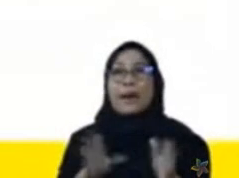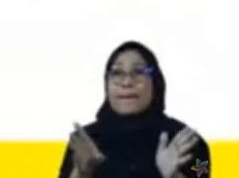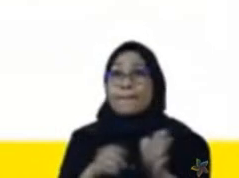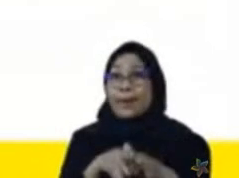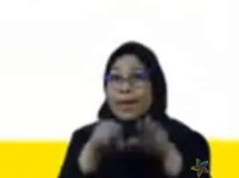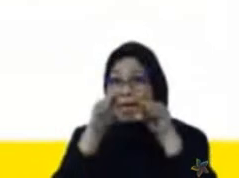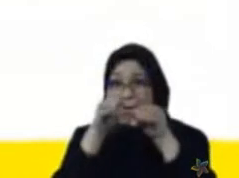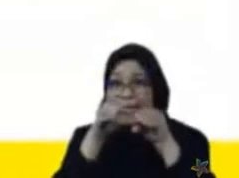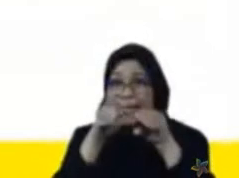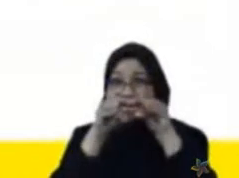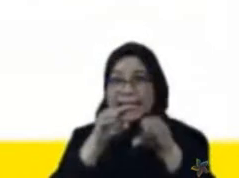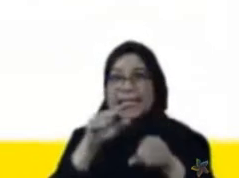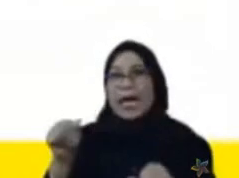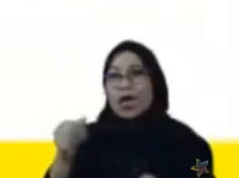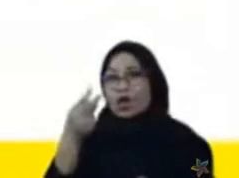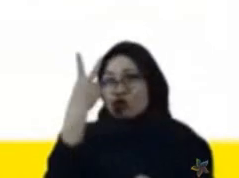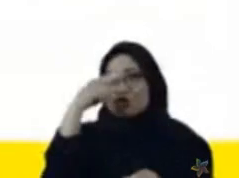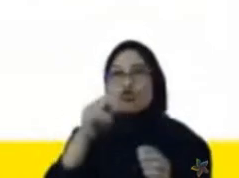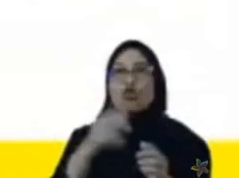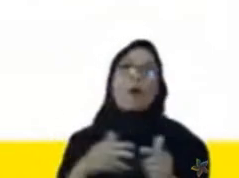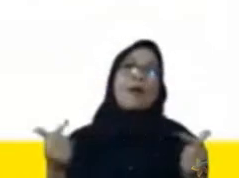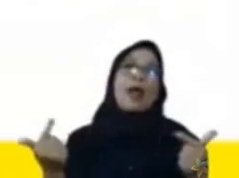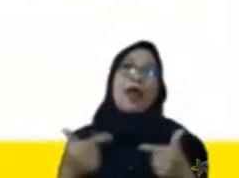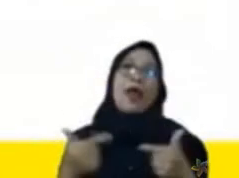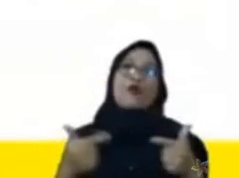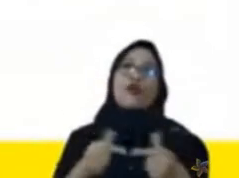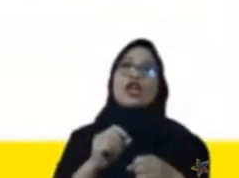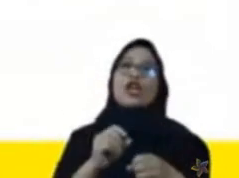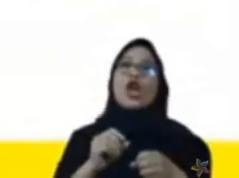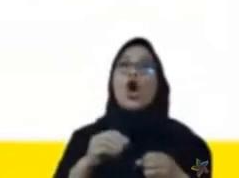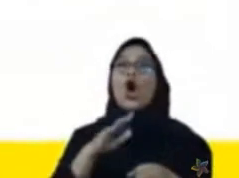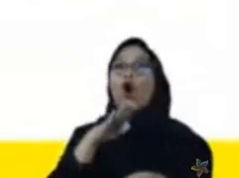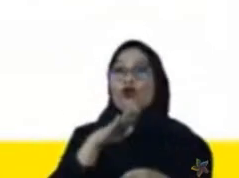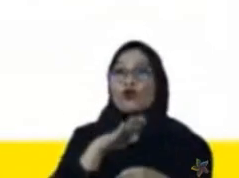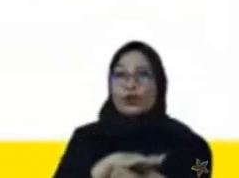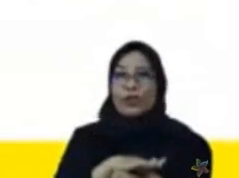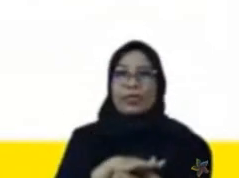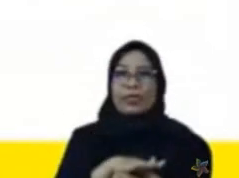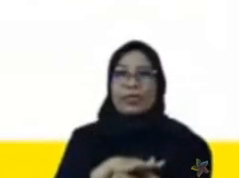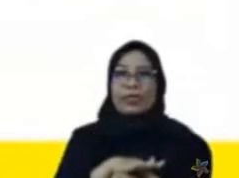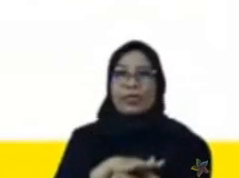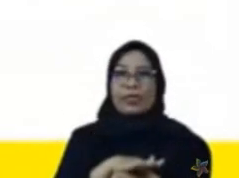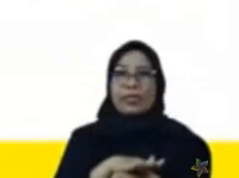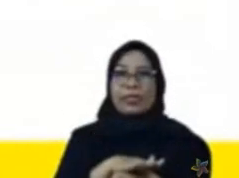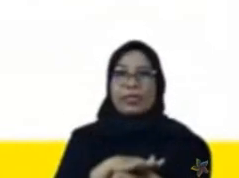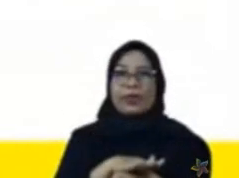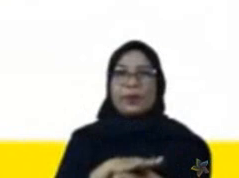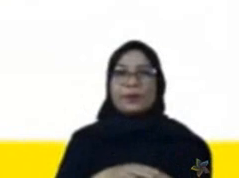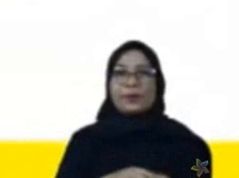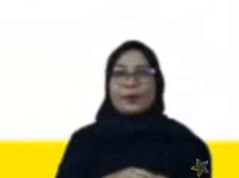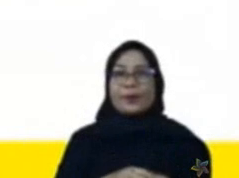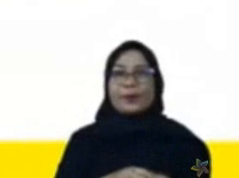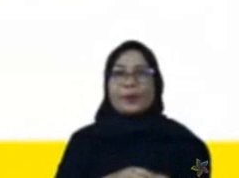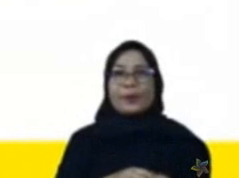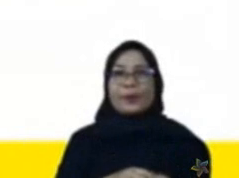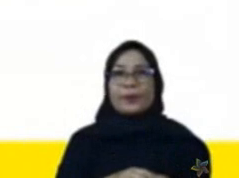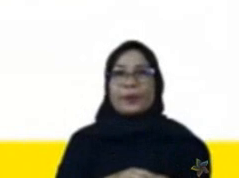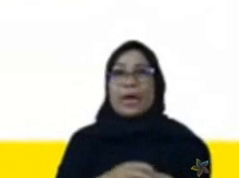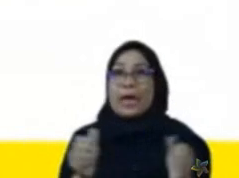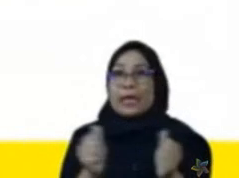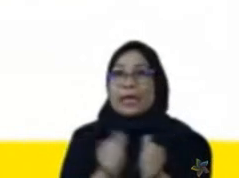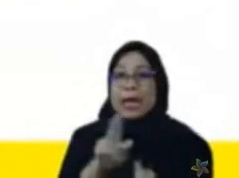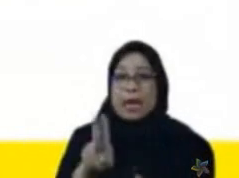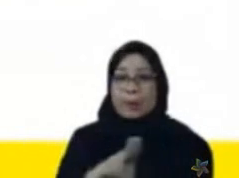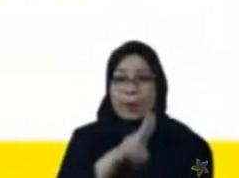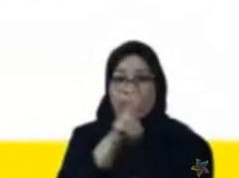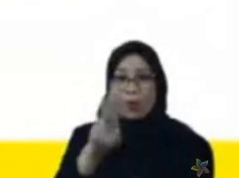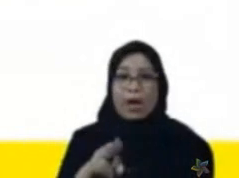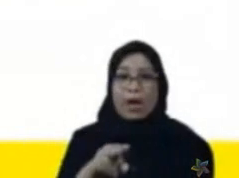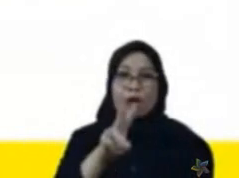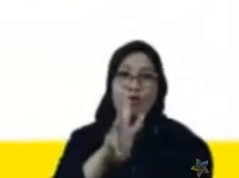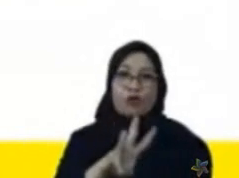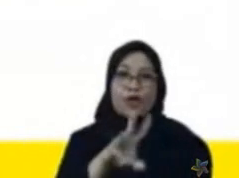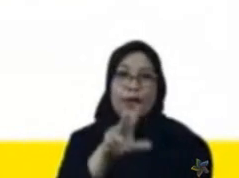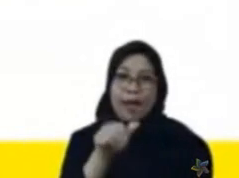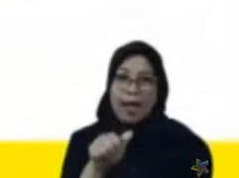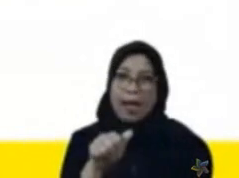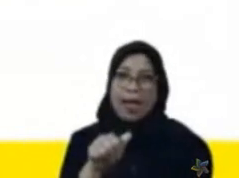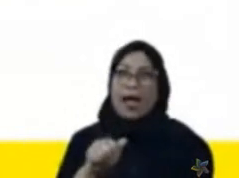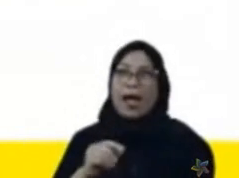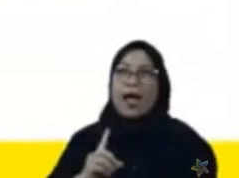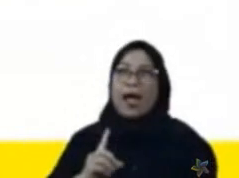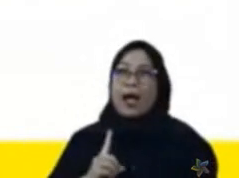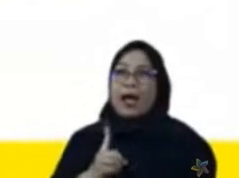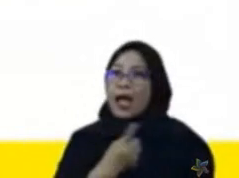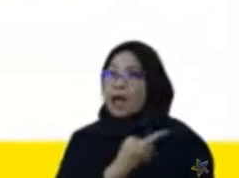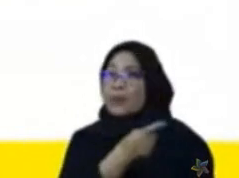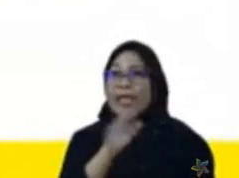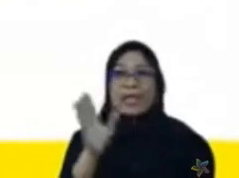pendidikan untuk melawan COVID. Iya. Kemudian dengan menggunakan WhatsApp, karena kami